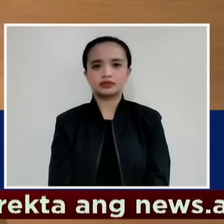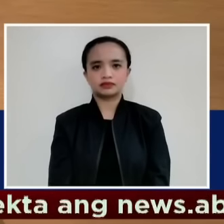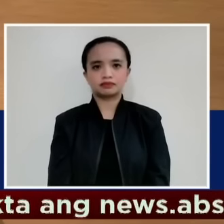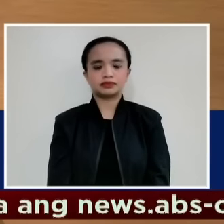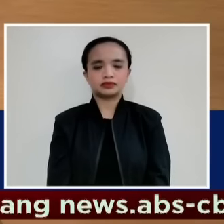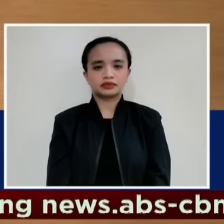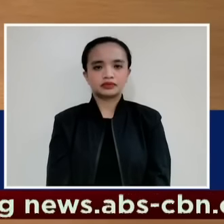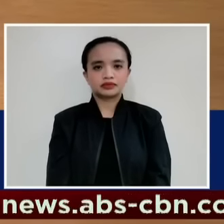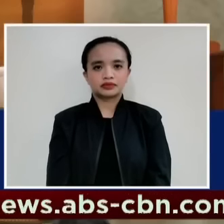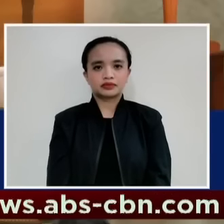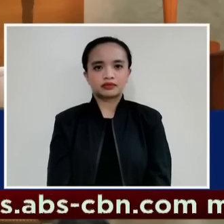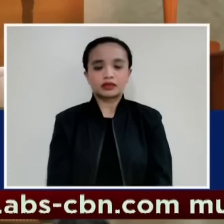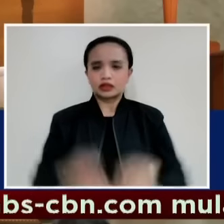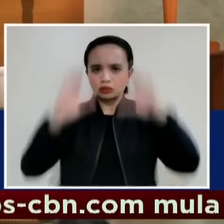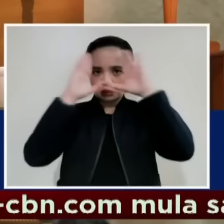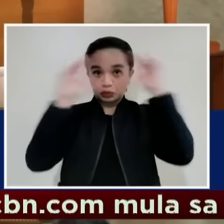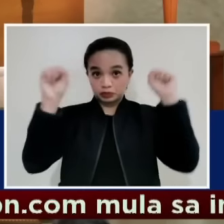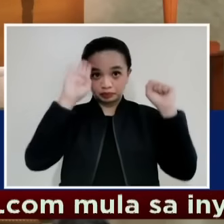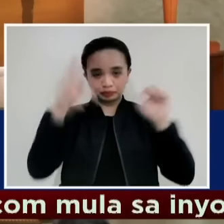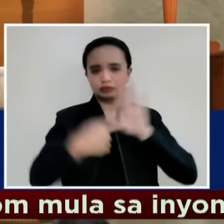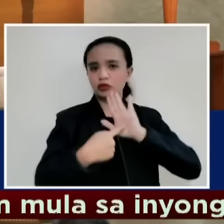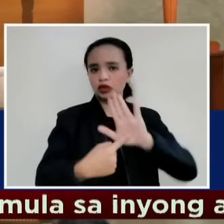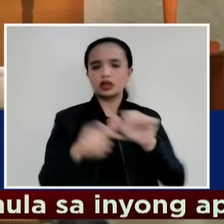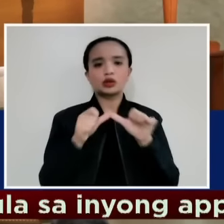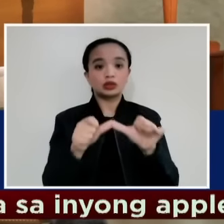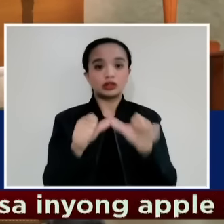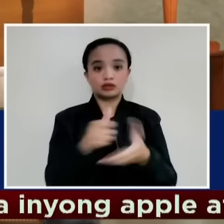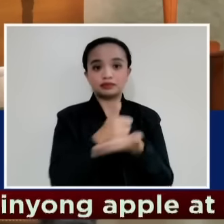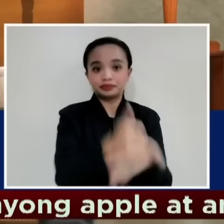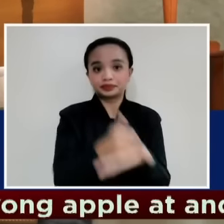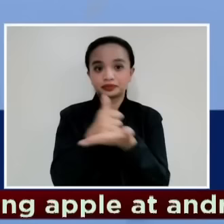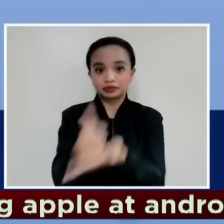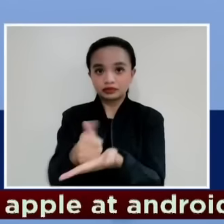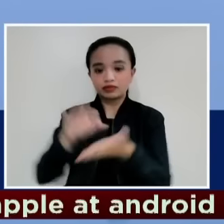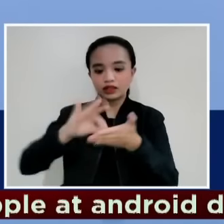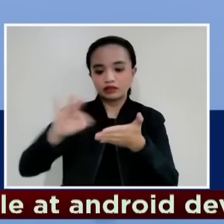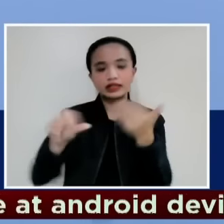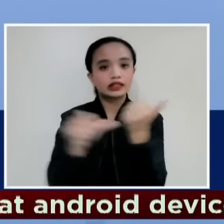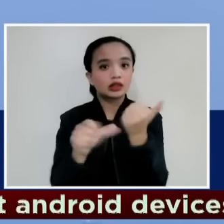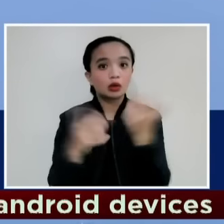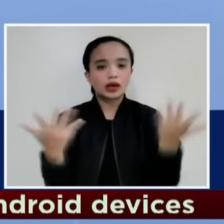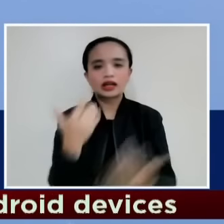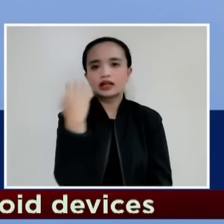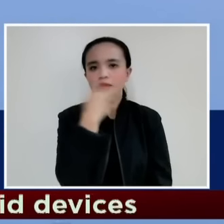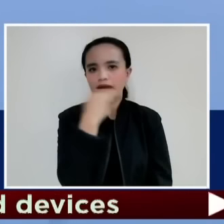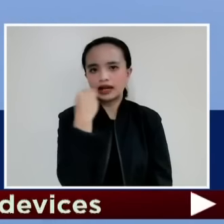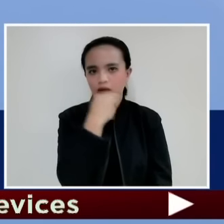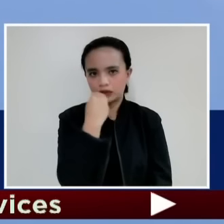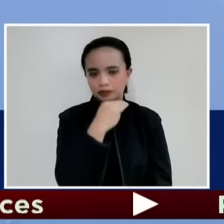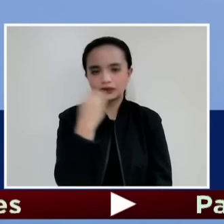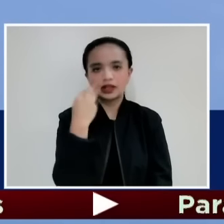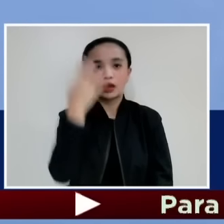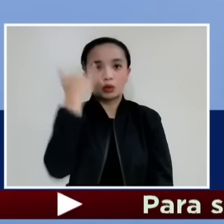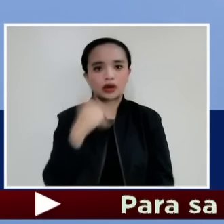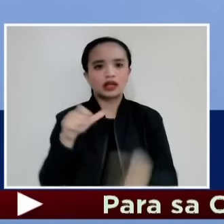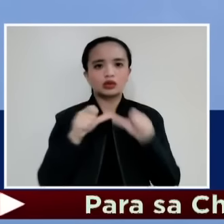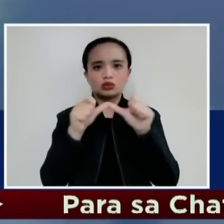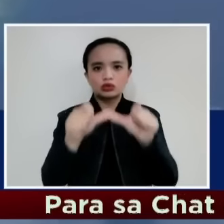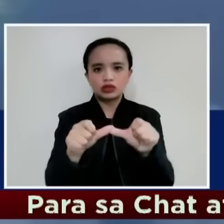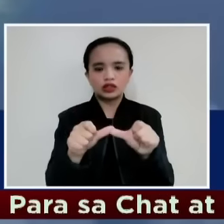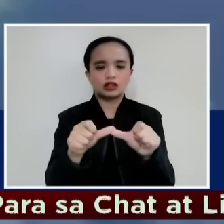Ibinida rin ng Pangulo na patuloy ang pagbibigay ng tulong pinansyal ng gobyerno sa Marawi City para sa patuloy nitong pagbangon mula